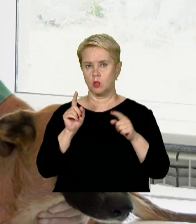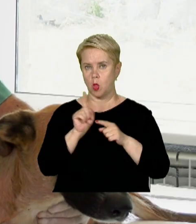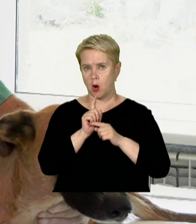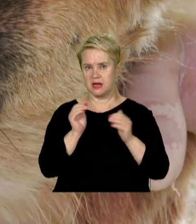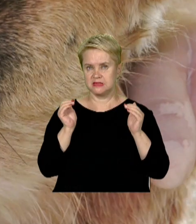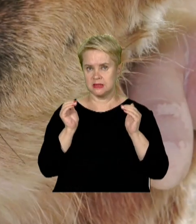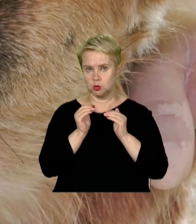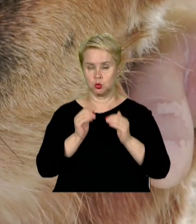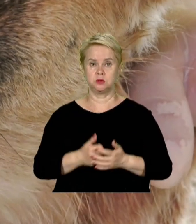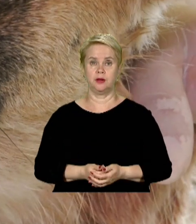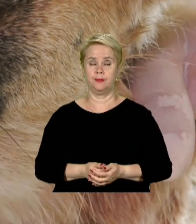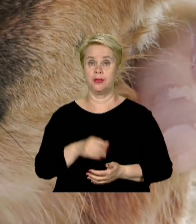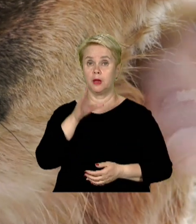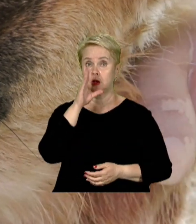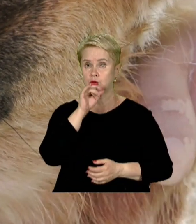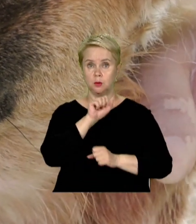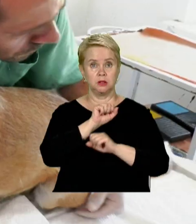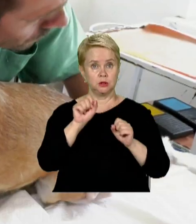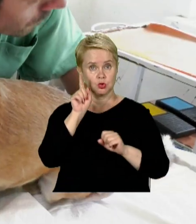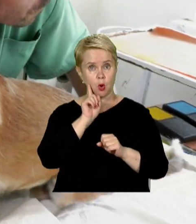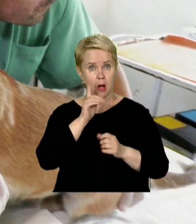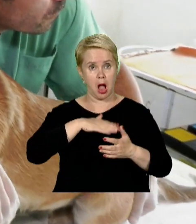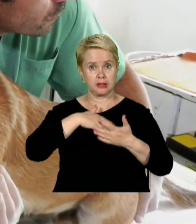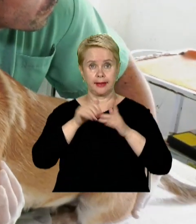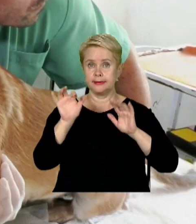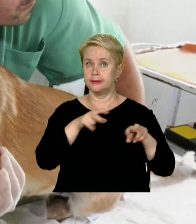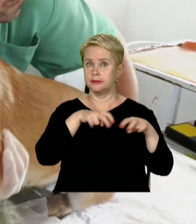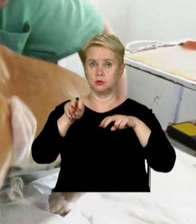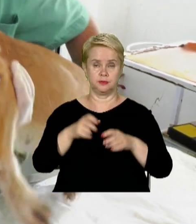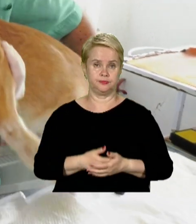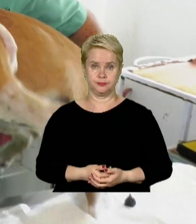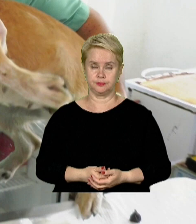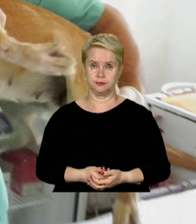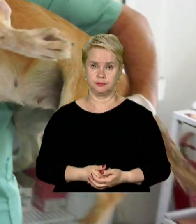схватяться, зростуться. Тому собаці не можна поки що активно рухатися.